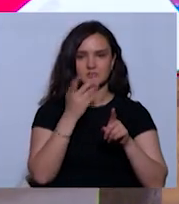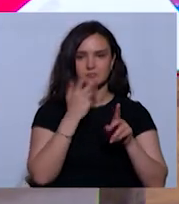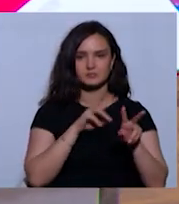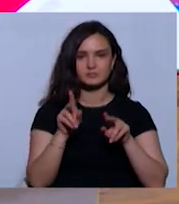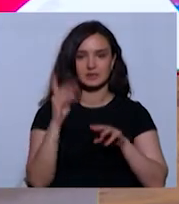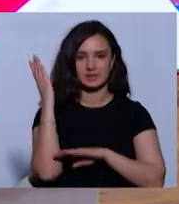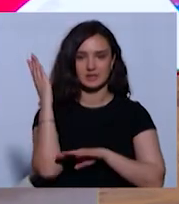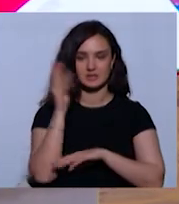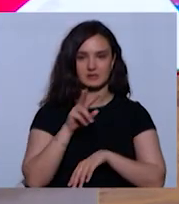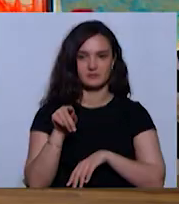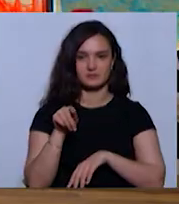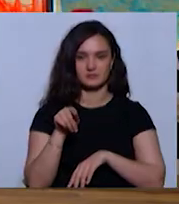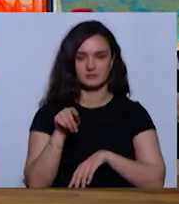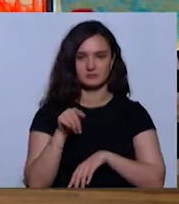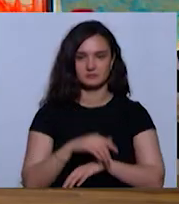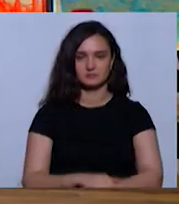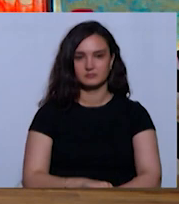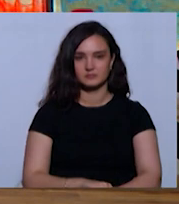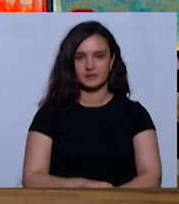აკვარიუმი ხეს.